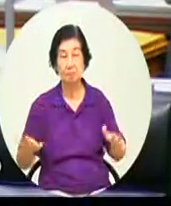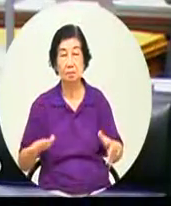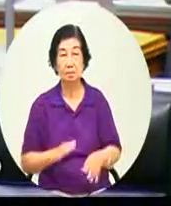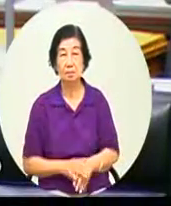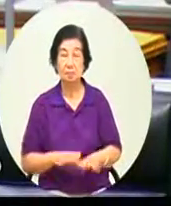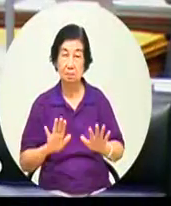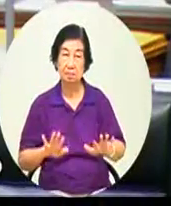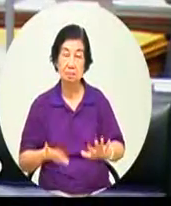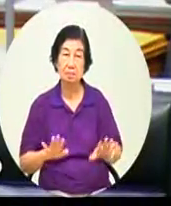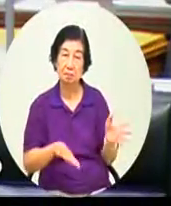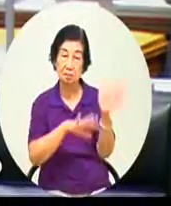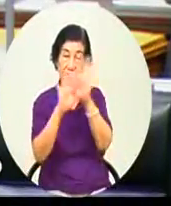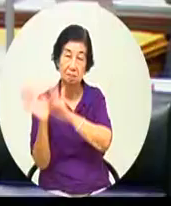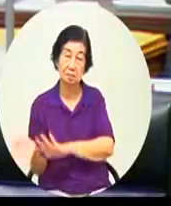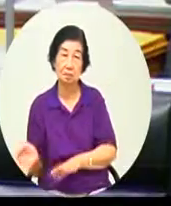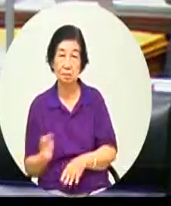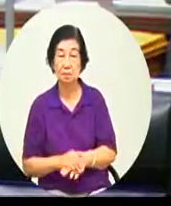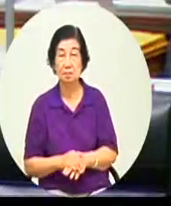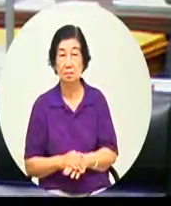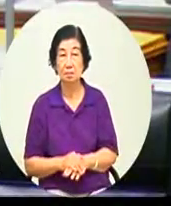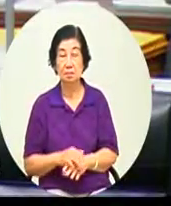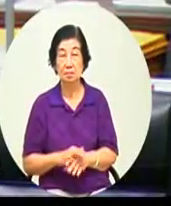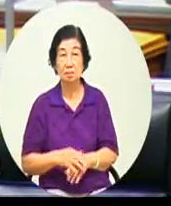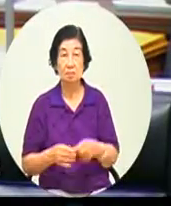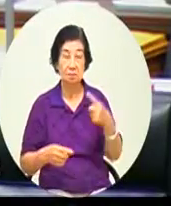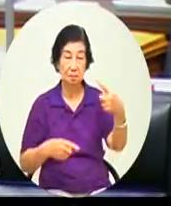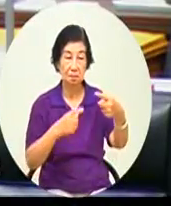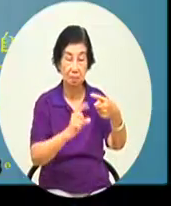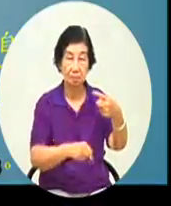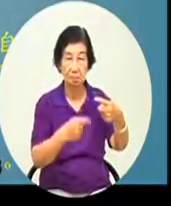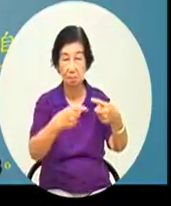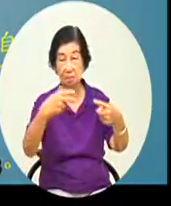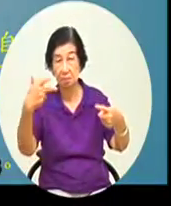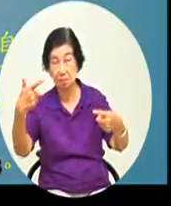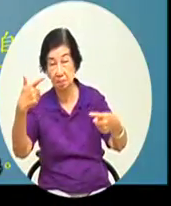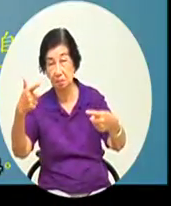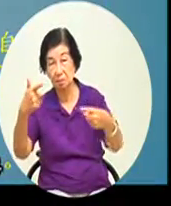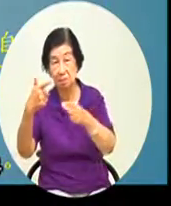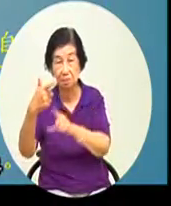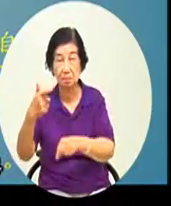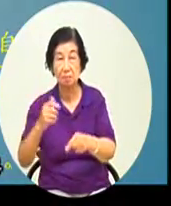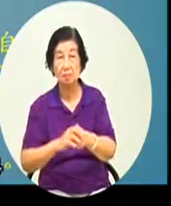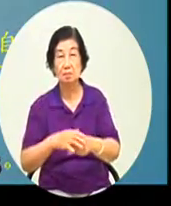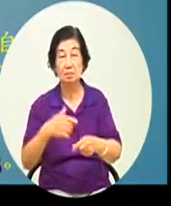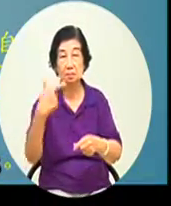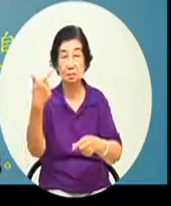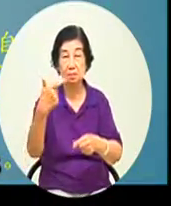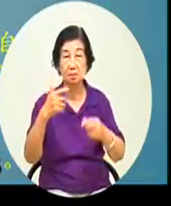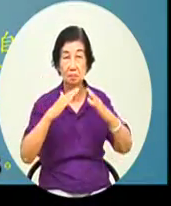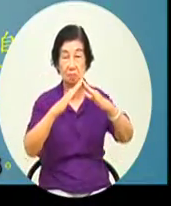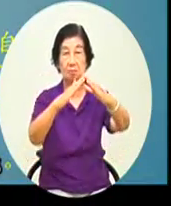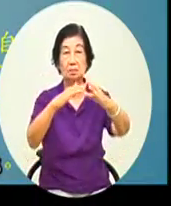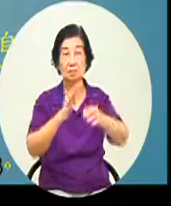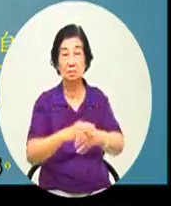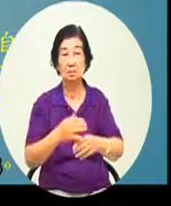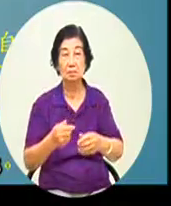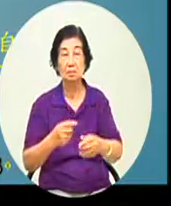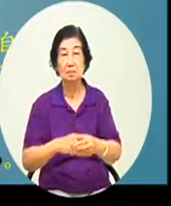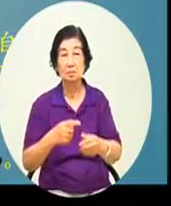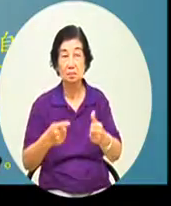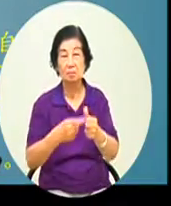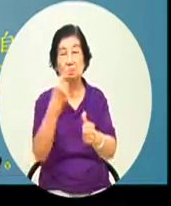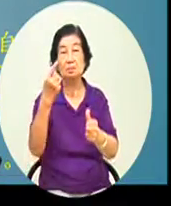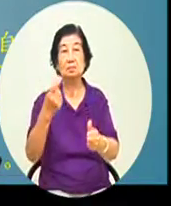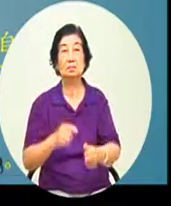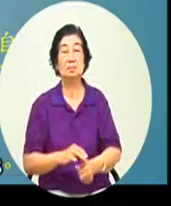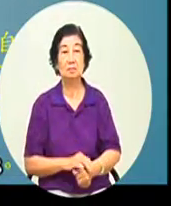样哈？上半年92人哈，高雄车祸的这个死亡，六都是最高的。好，那这样子的一个状